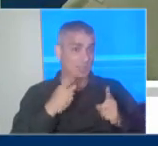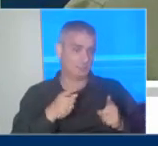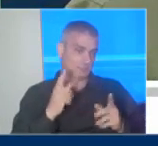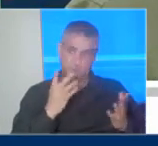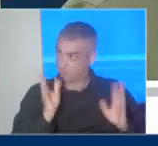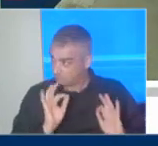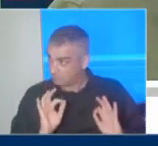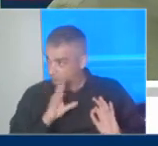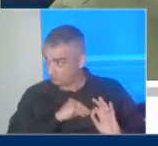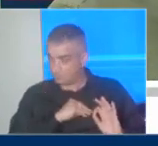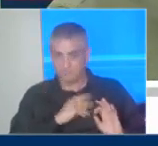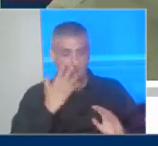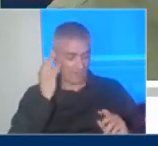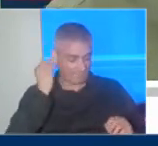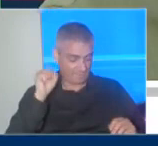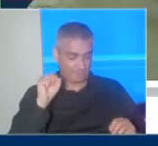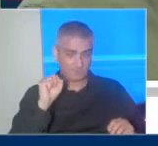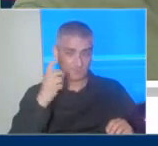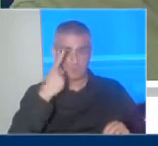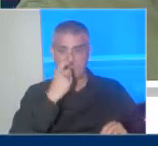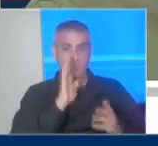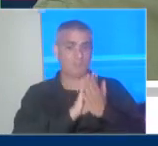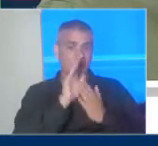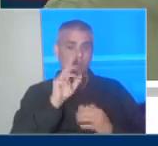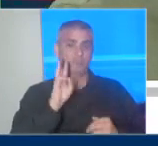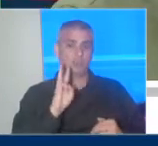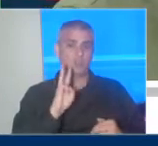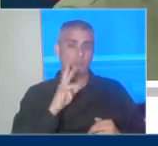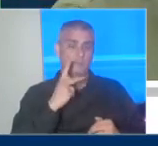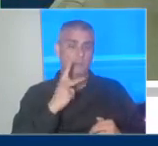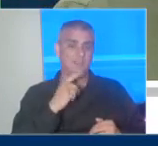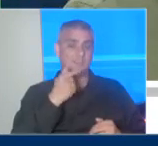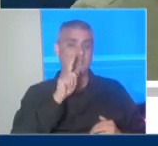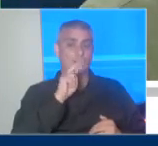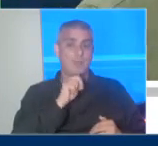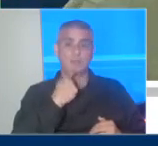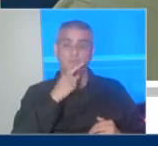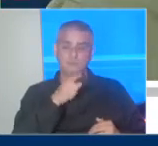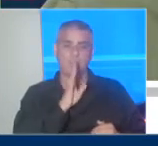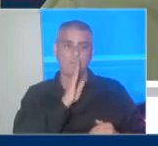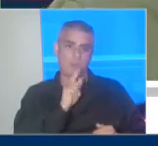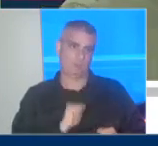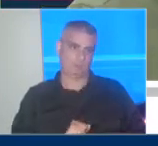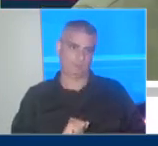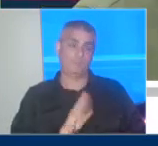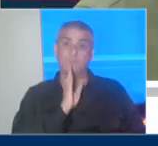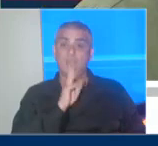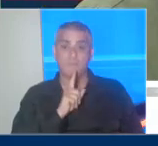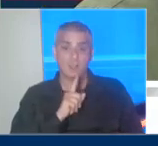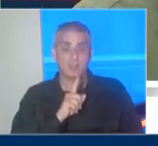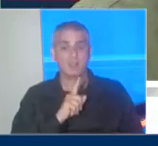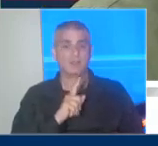תשמעי, הייתה פמיניסטית במאה ה-19 בשם שרלוט פרקינס גילמן, שאמרה שזאת הבעיה. הבעיה